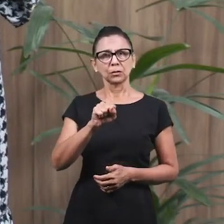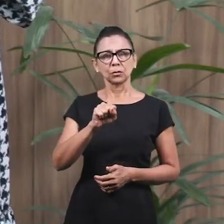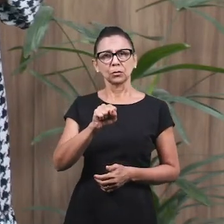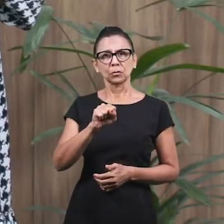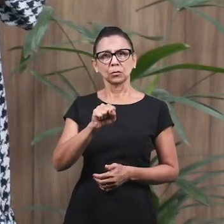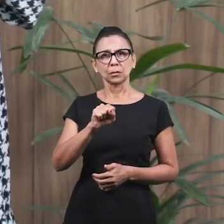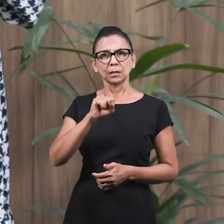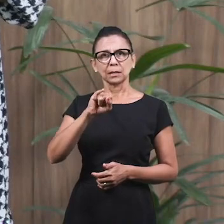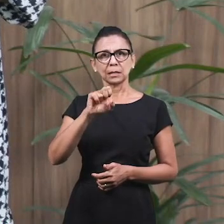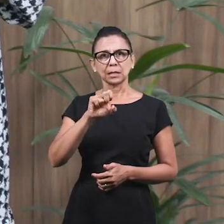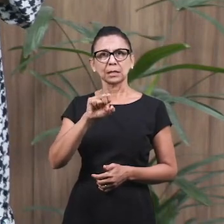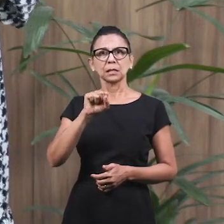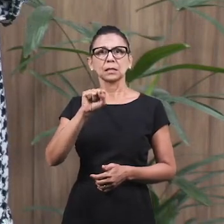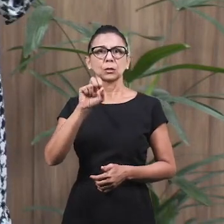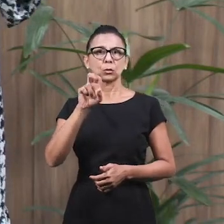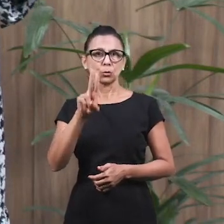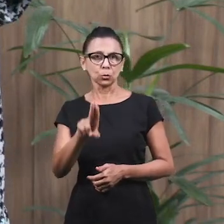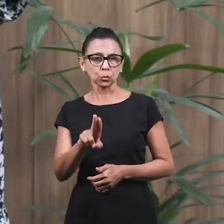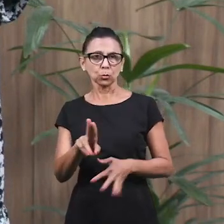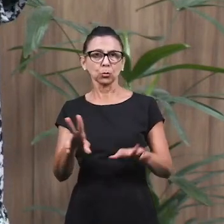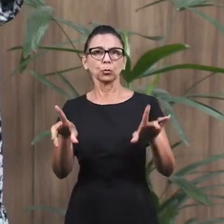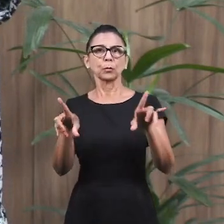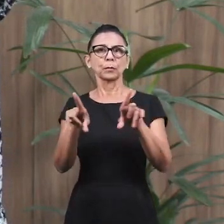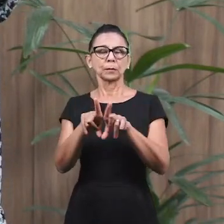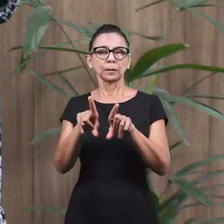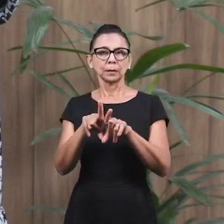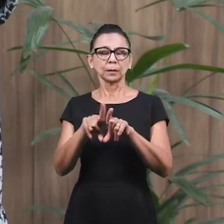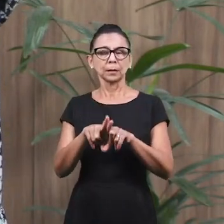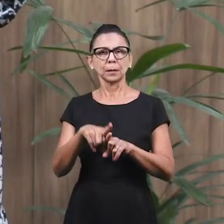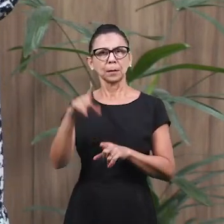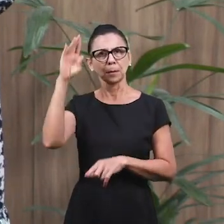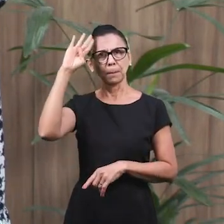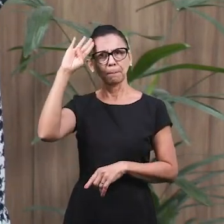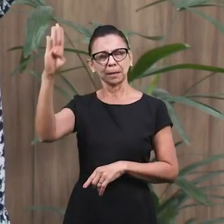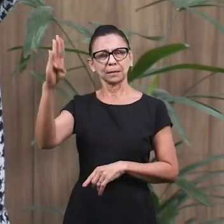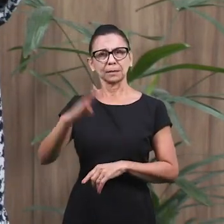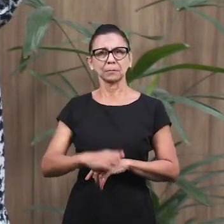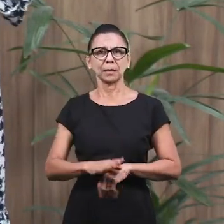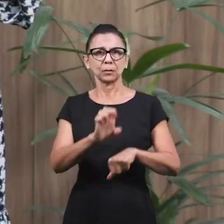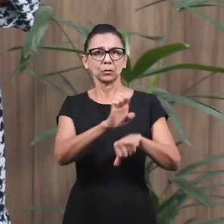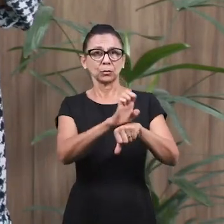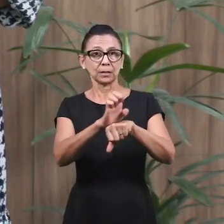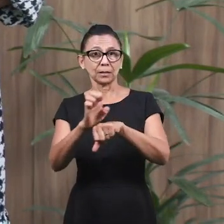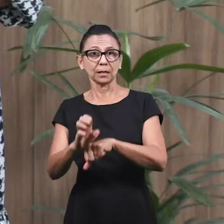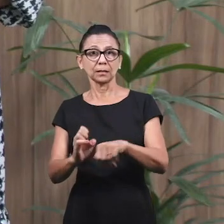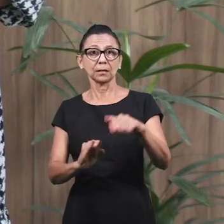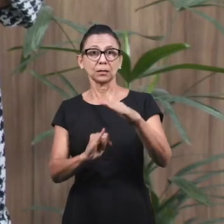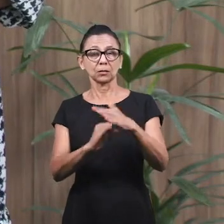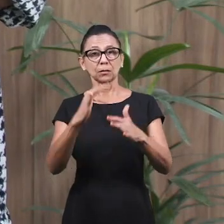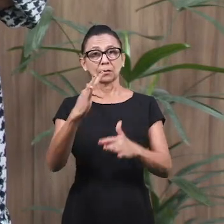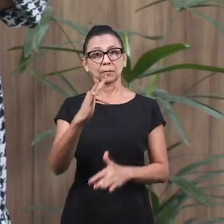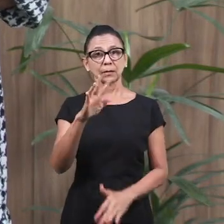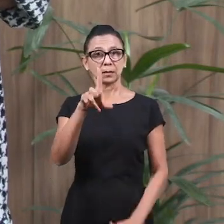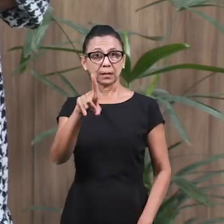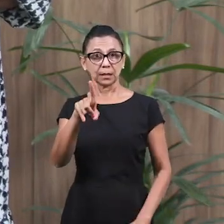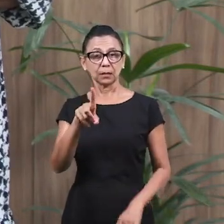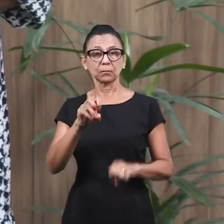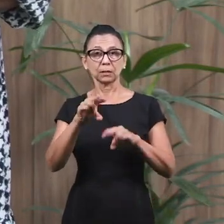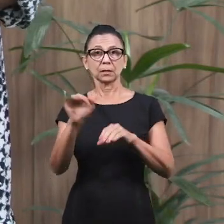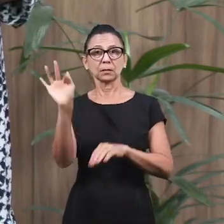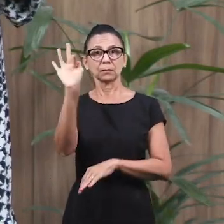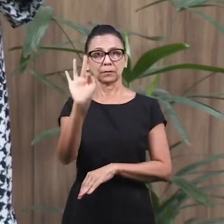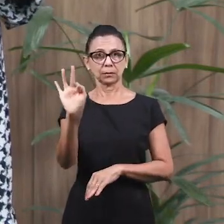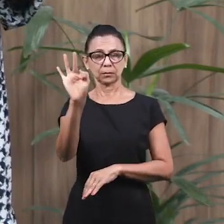внимание на наши государственные экзамены, особенности экзамены штатов и государственный